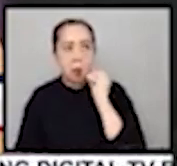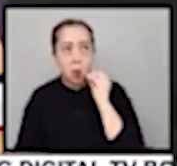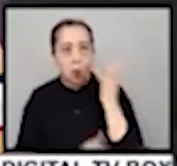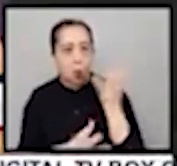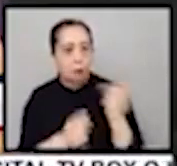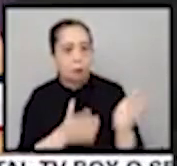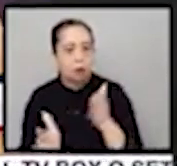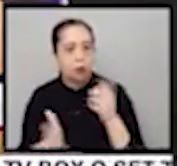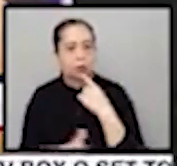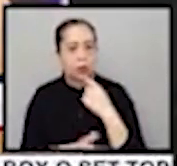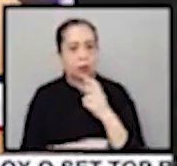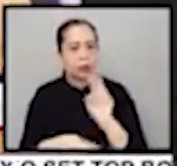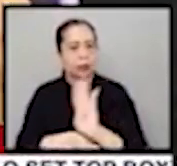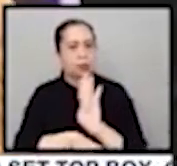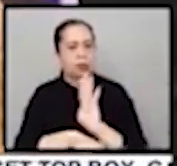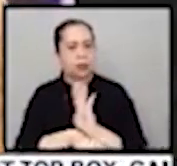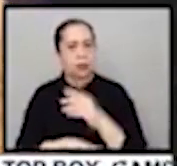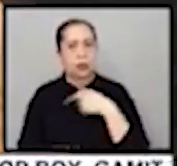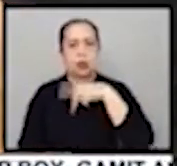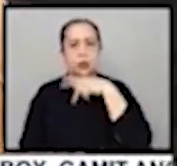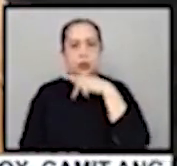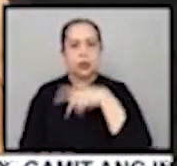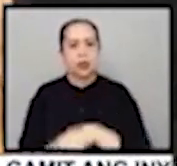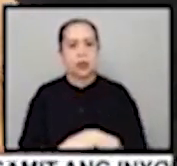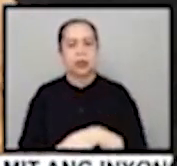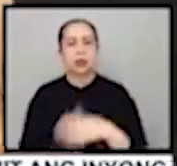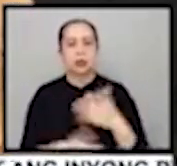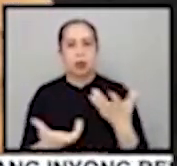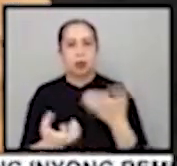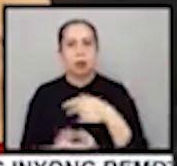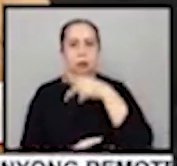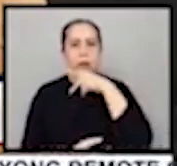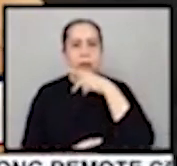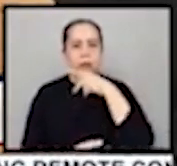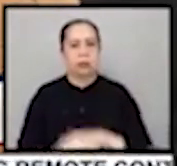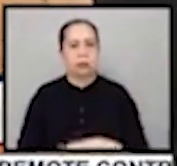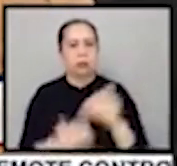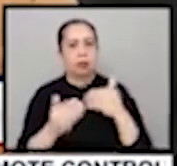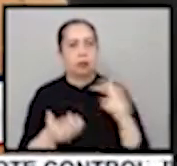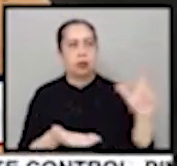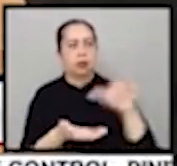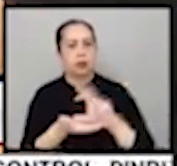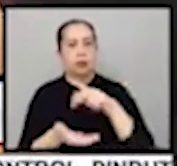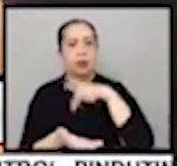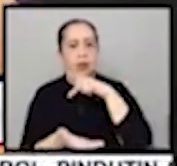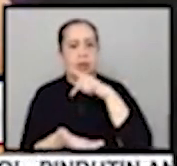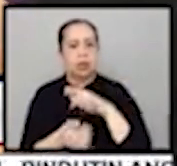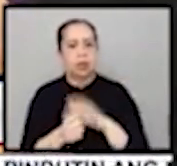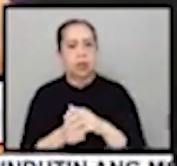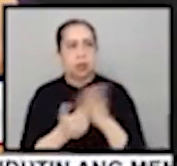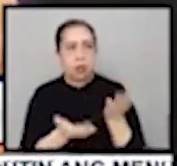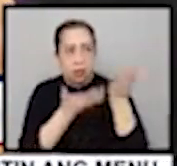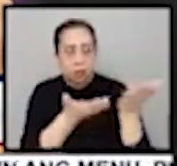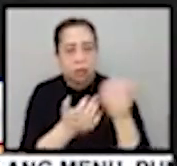sabi na negosyo? Sabi ko, piggery sana, malaking piggery. Bago ka magpiggery, mama, sabi niya ganun, may i-offer ako sa iyo,